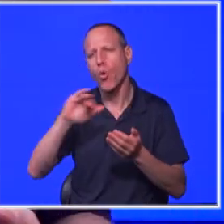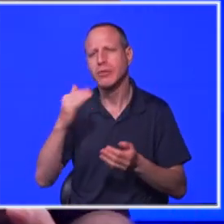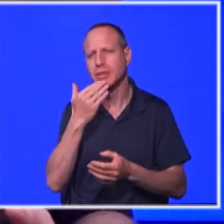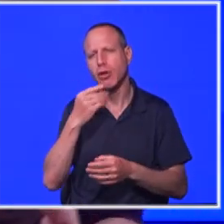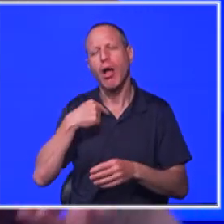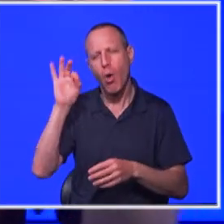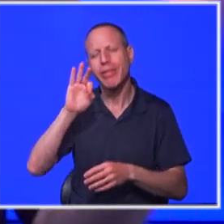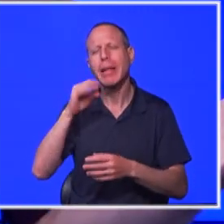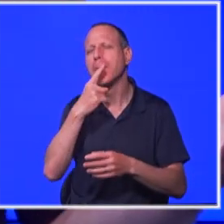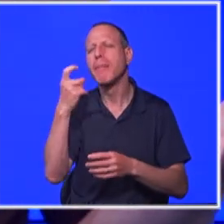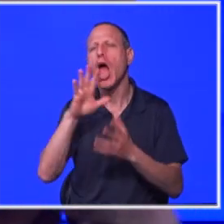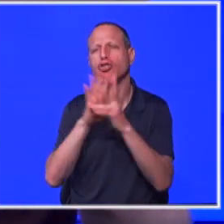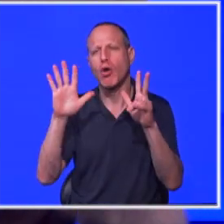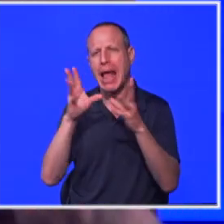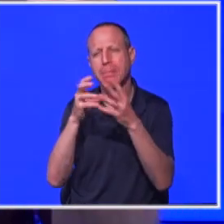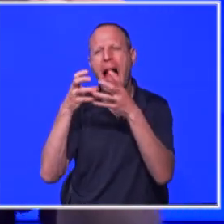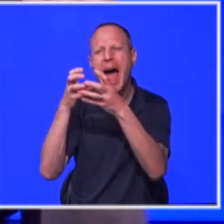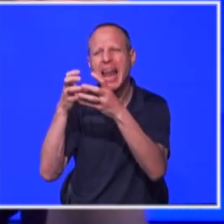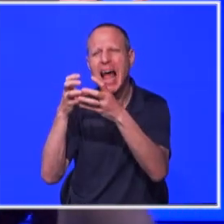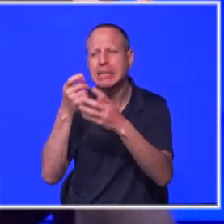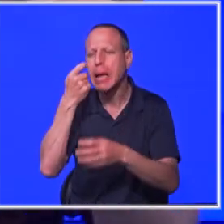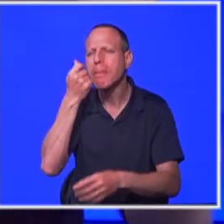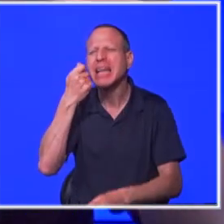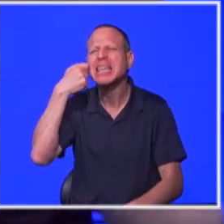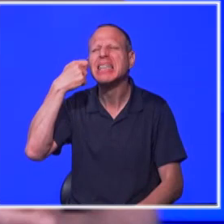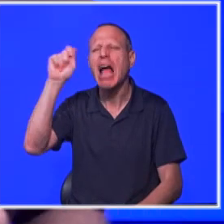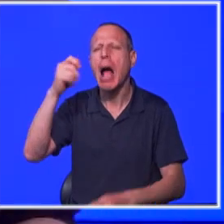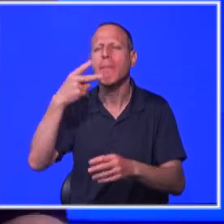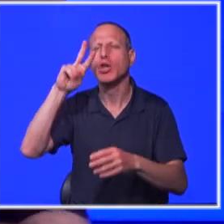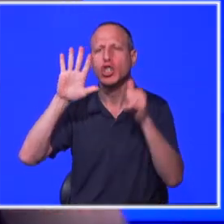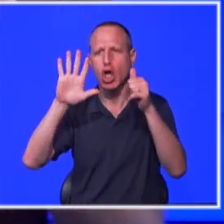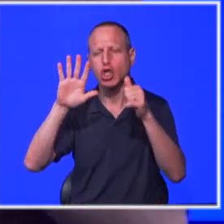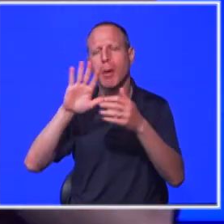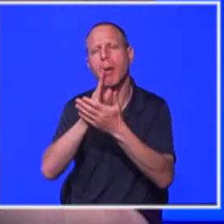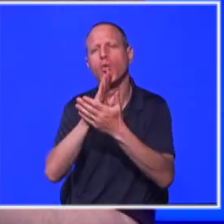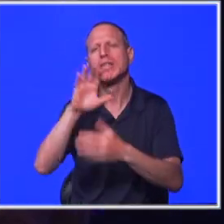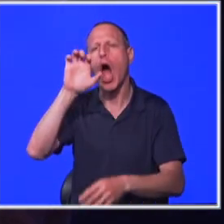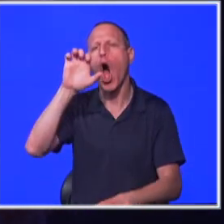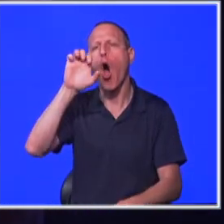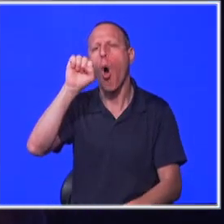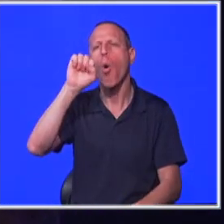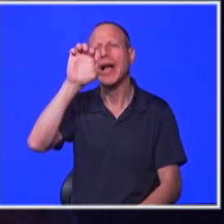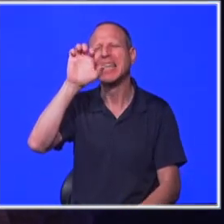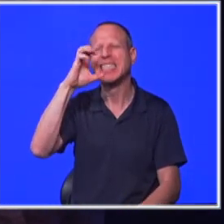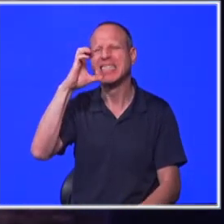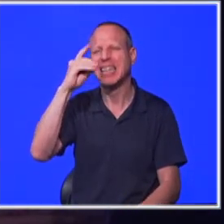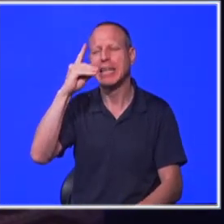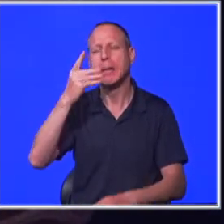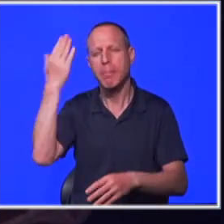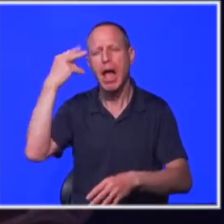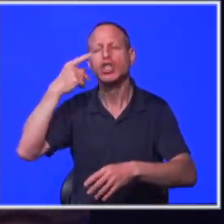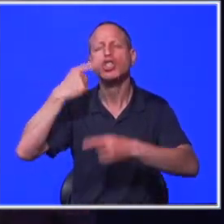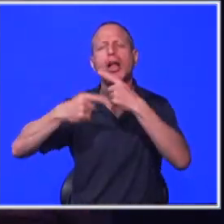במאה ה-18, עם אננסים במחיר יקר פי 6 מממוצע ה-OECD. מאז שנת 2000 ניתנו 2 אישורים בלבד